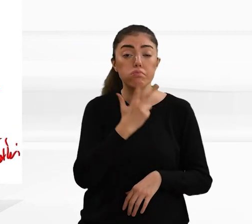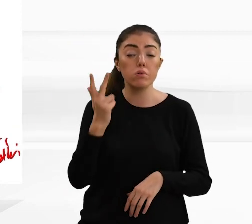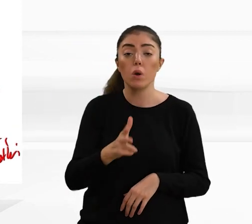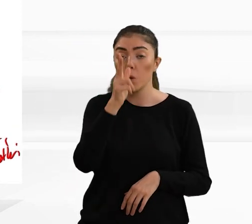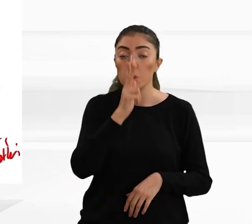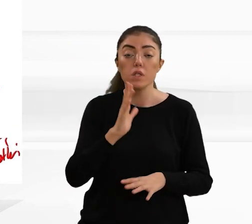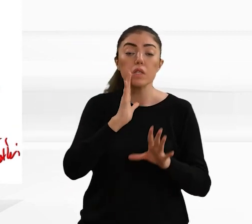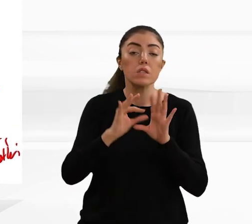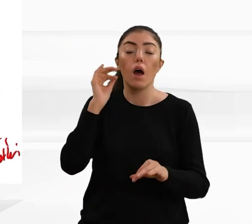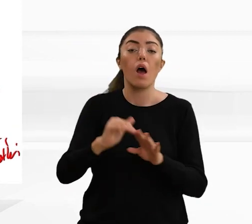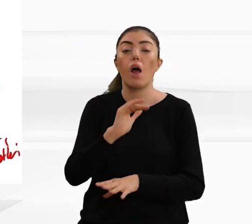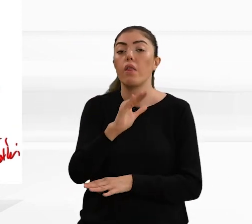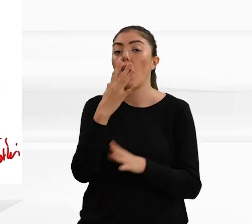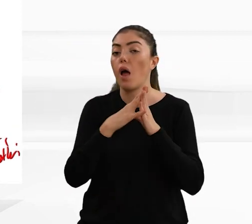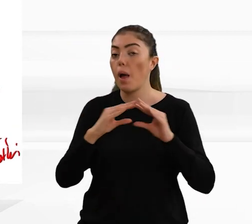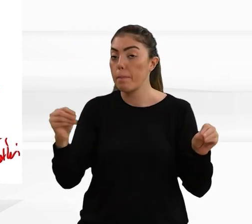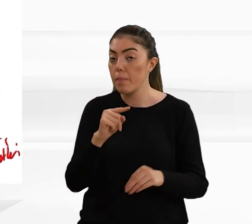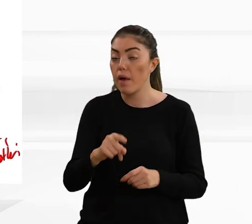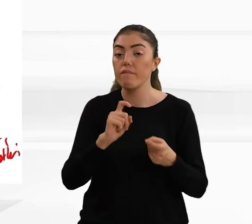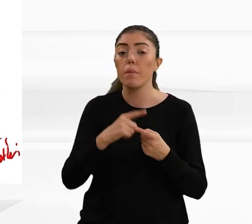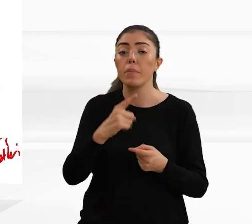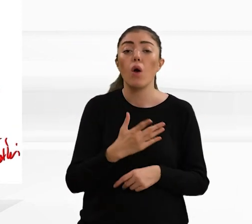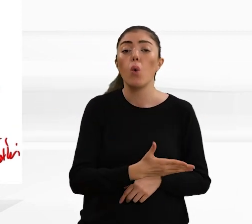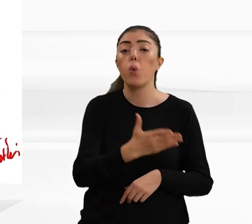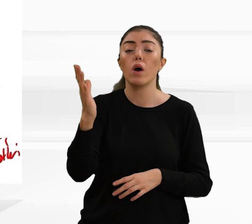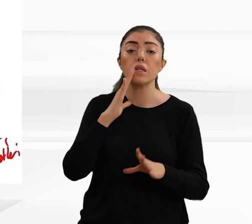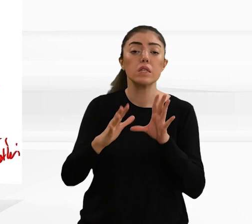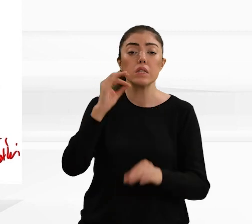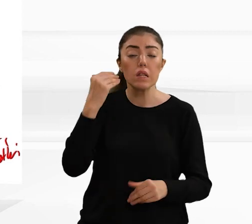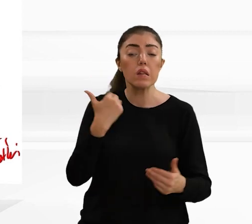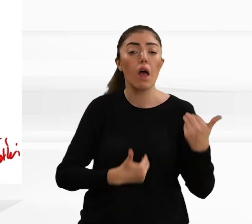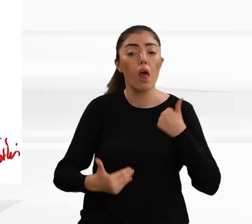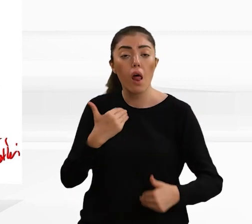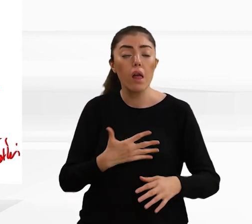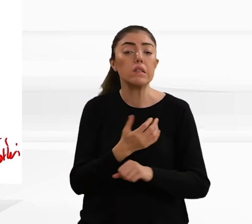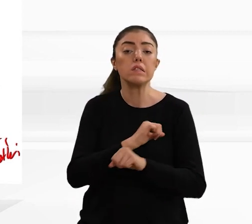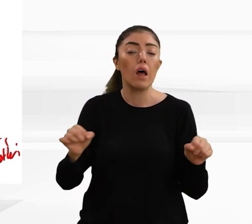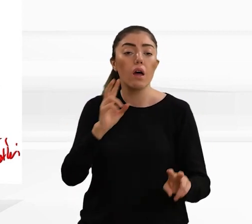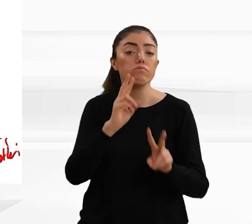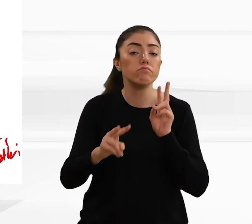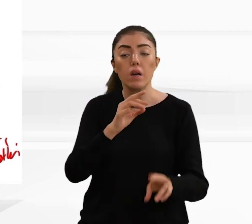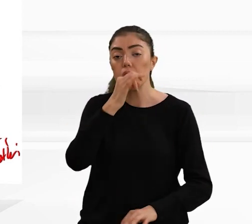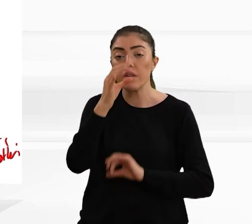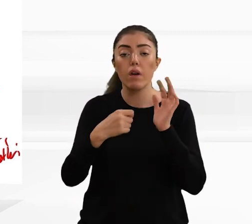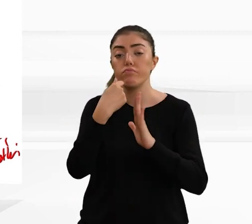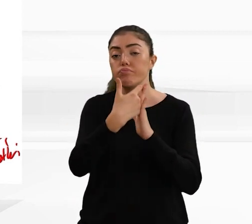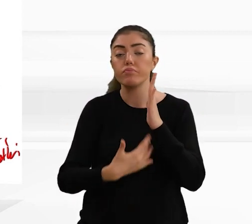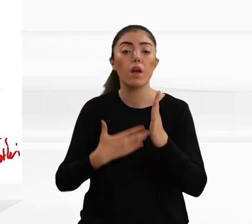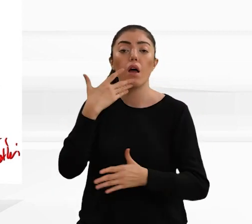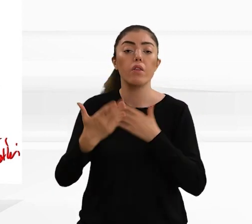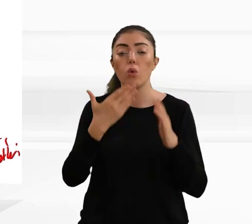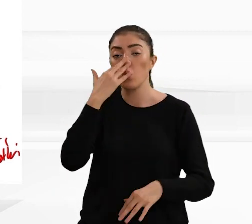300 kişinin yaşamını yitirmesi ve binlerce kişinin de çeşitli şekillerde zarar görmesi ifadesinde